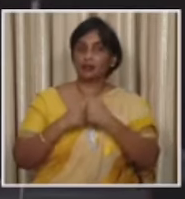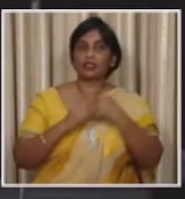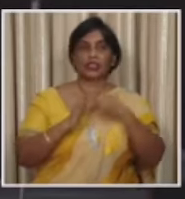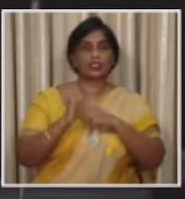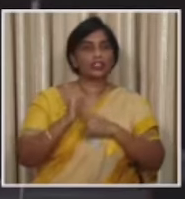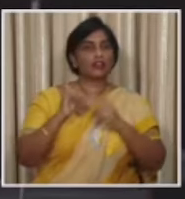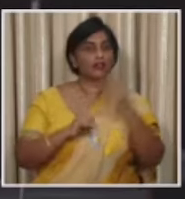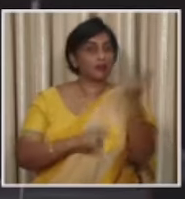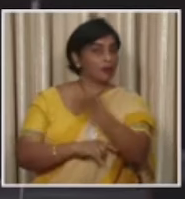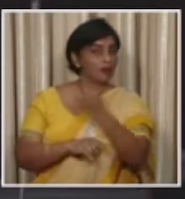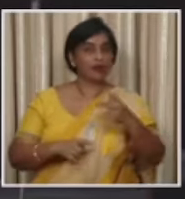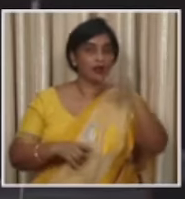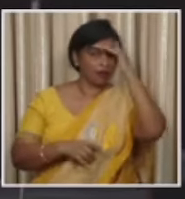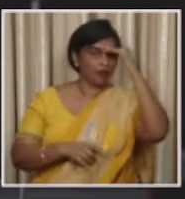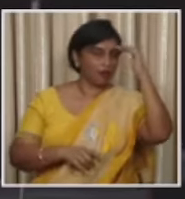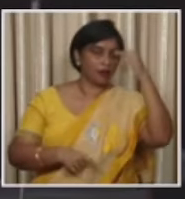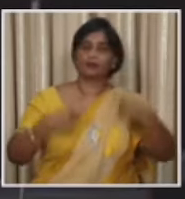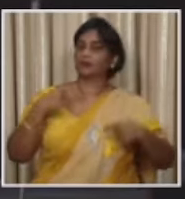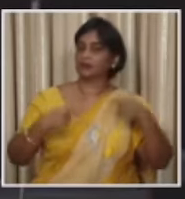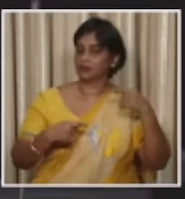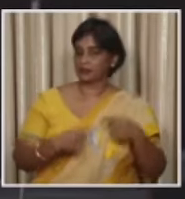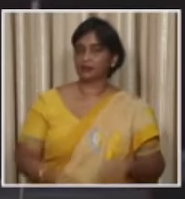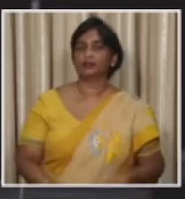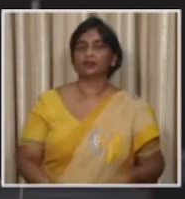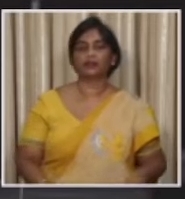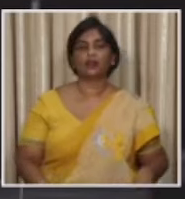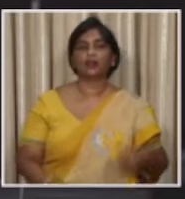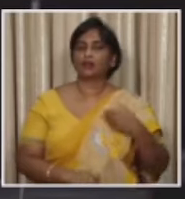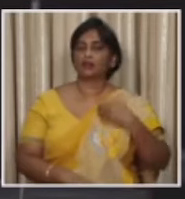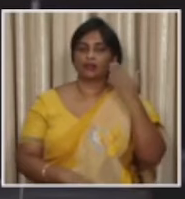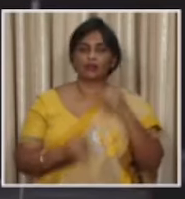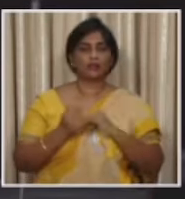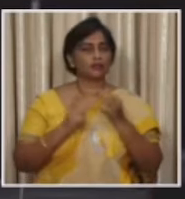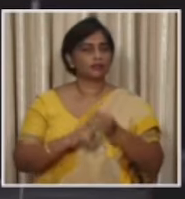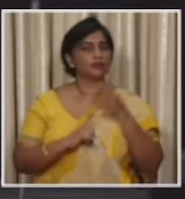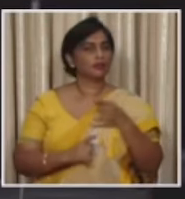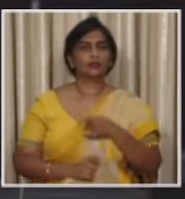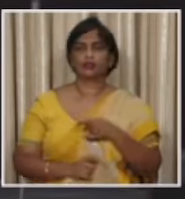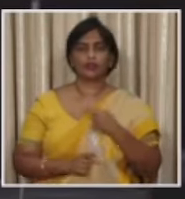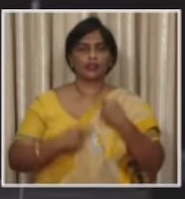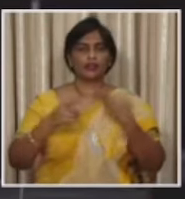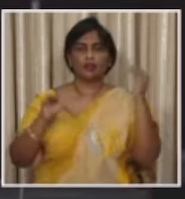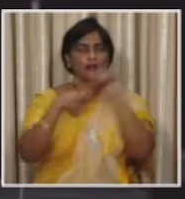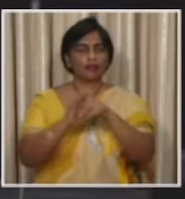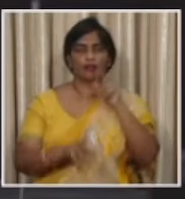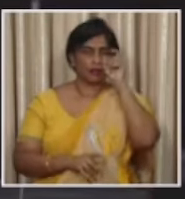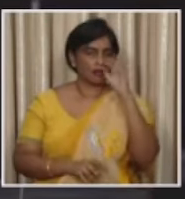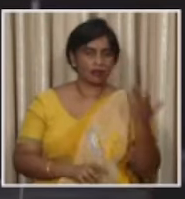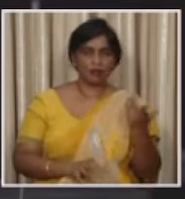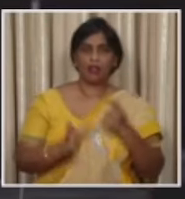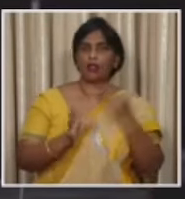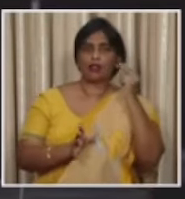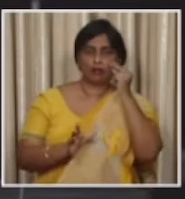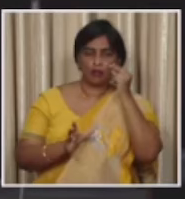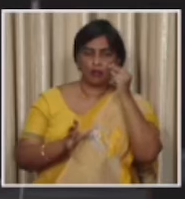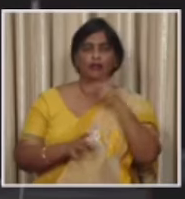ජනතා විමුක්ති පෙරමුණ අතර නායකයන්ගේ විවාදය. එතන මම දැක්කේ නැහැ සජිත් ප්‍රේමදාස මැතිතුමා ඒ විවාදයට එනවා මම දැක්කේ නැහැ. අනුර